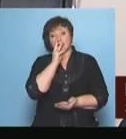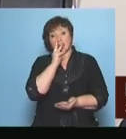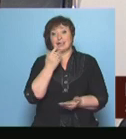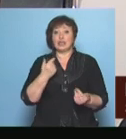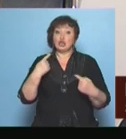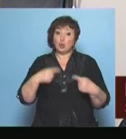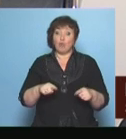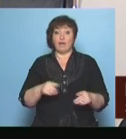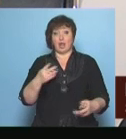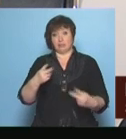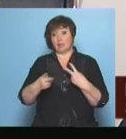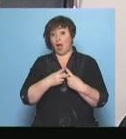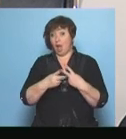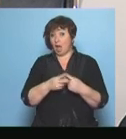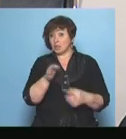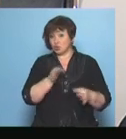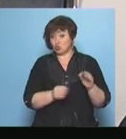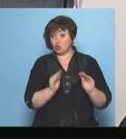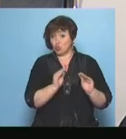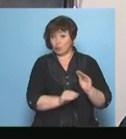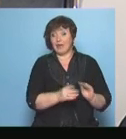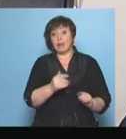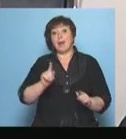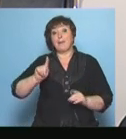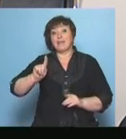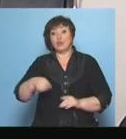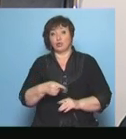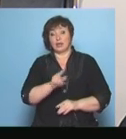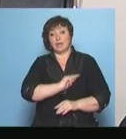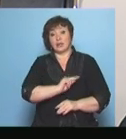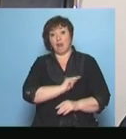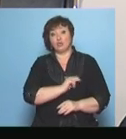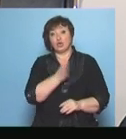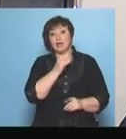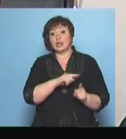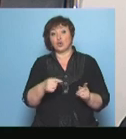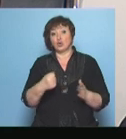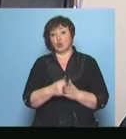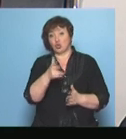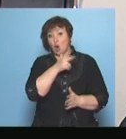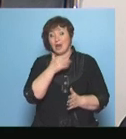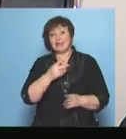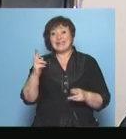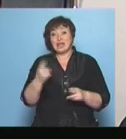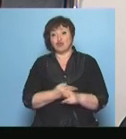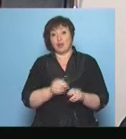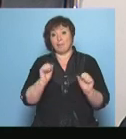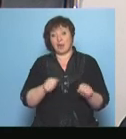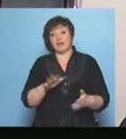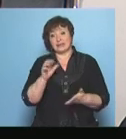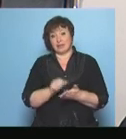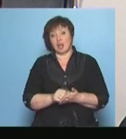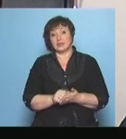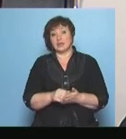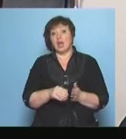дохода осужденного за период до 3 лет. Либо принудительными работами на срок до 3 лет с лишением права занимать определенные